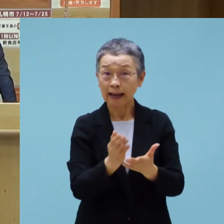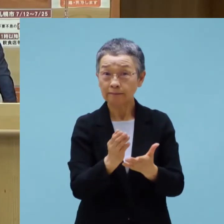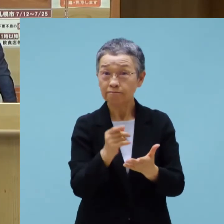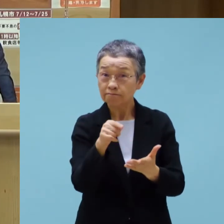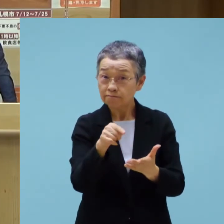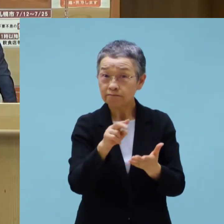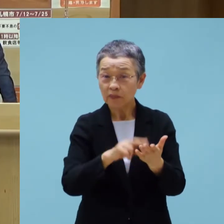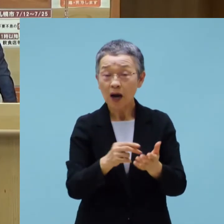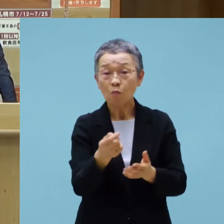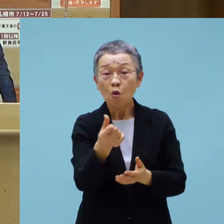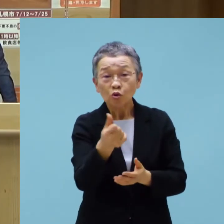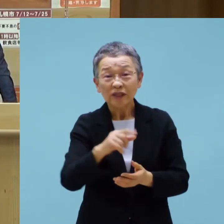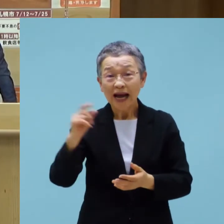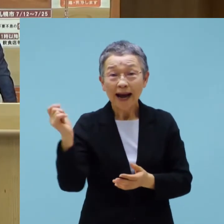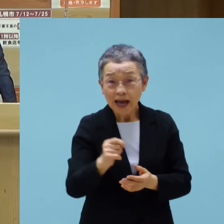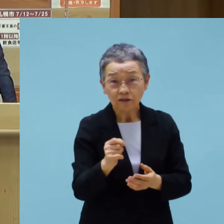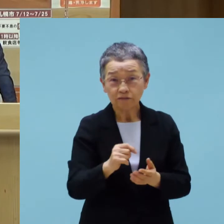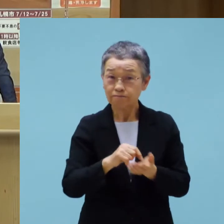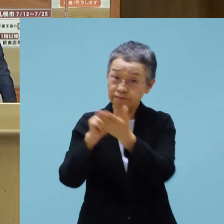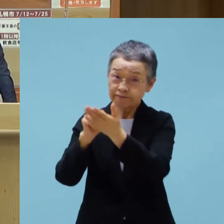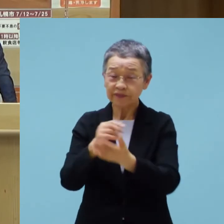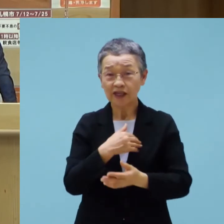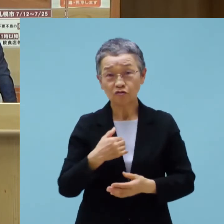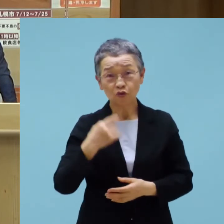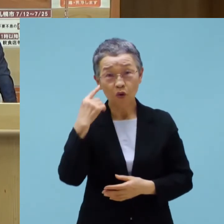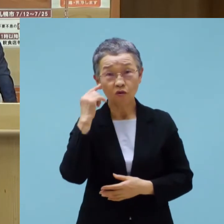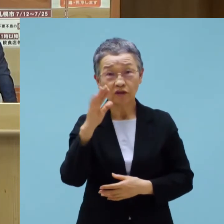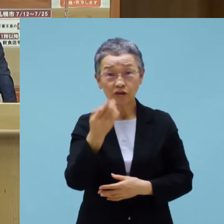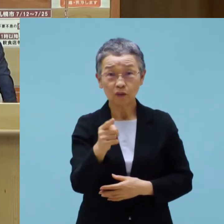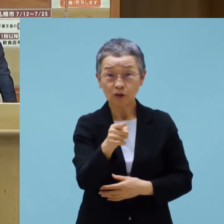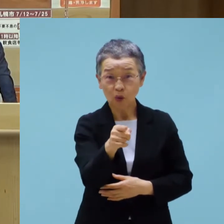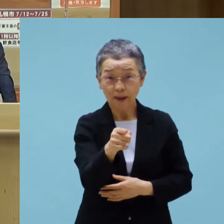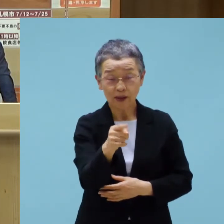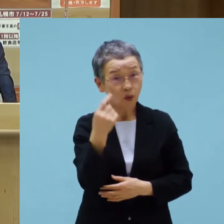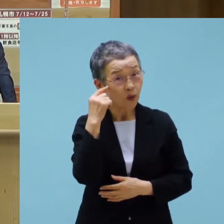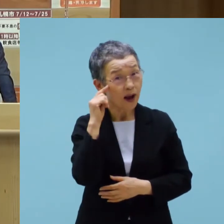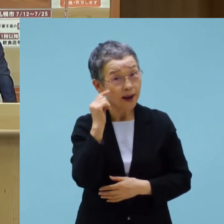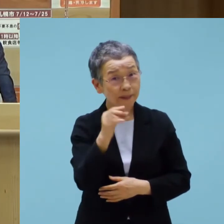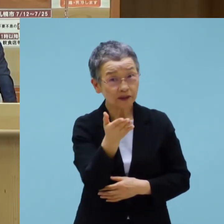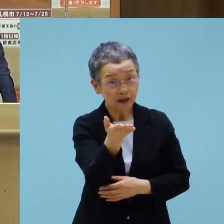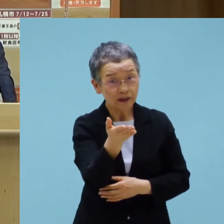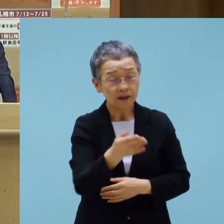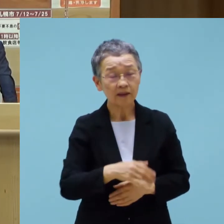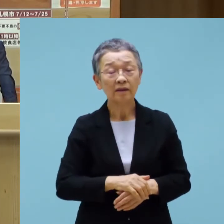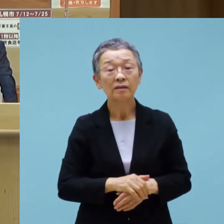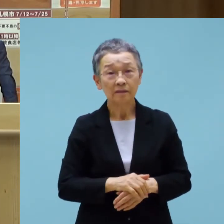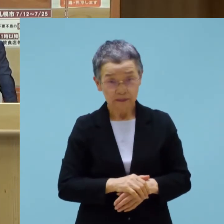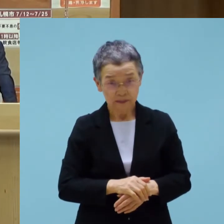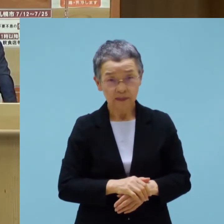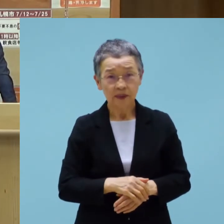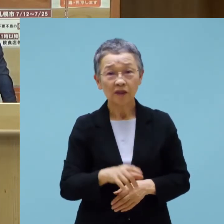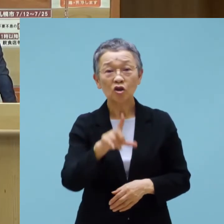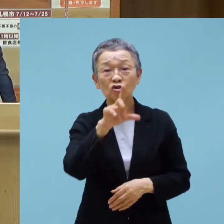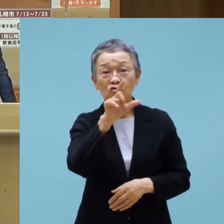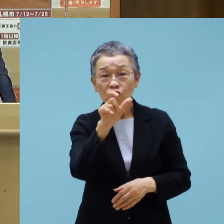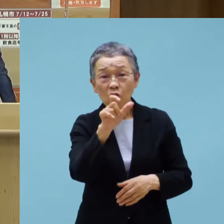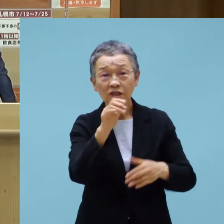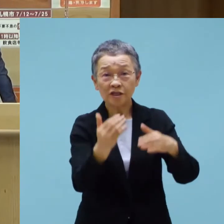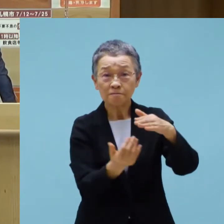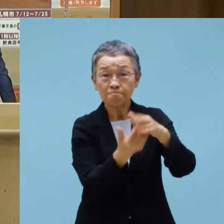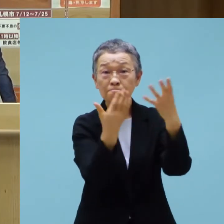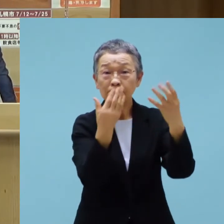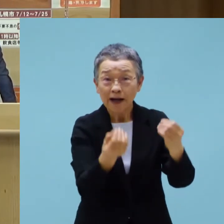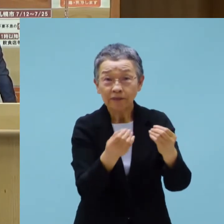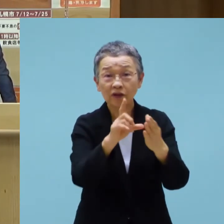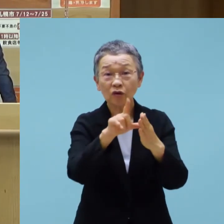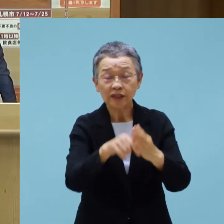し早くできたんじゃないかという見方もできるんですが、そのあたりについてはどのように評価されてますか。 まあ、15人に到達した時点で検討を